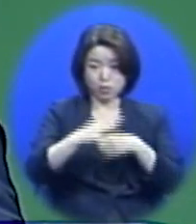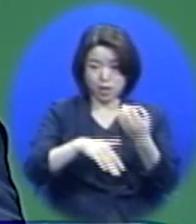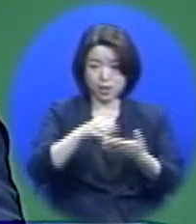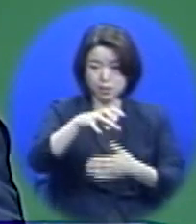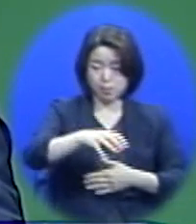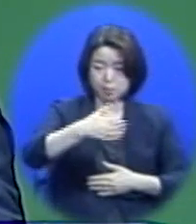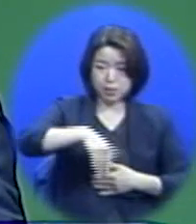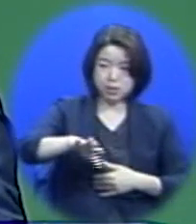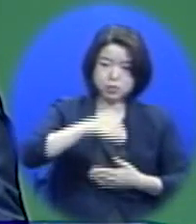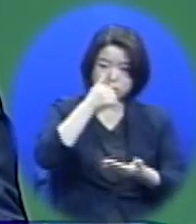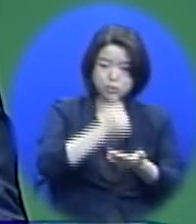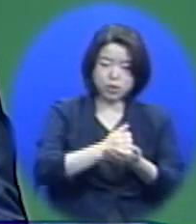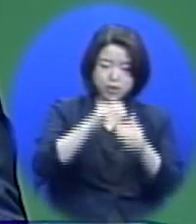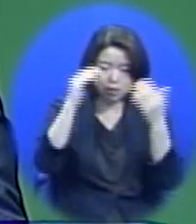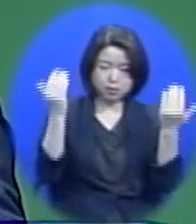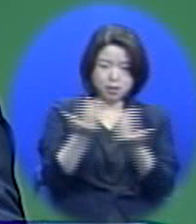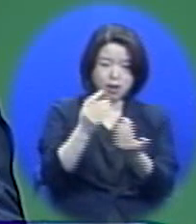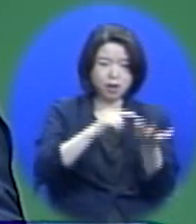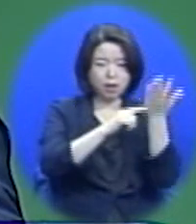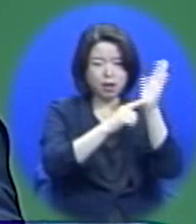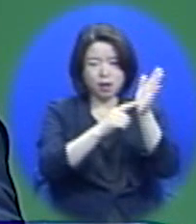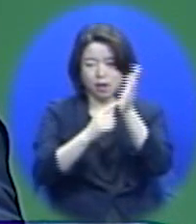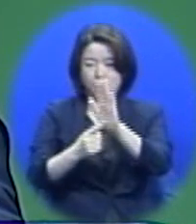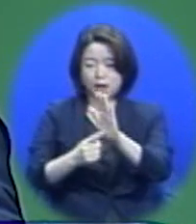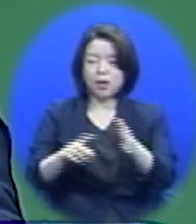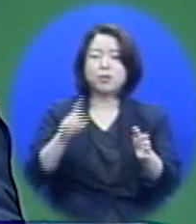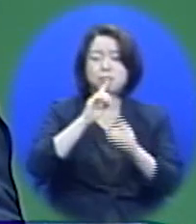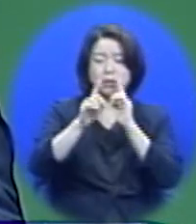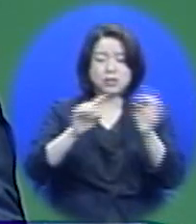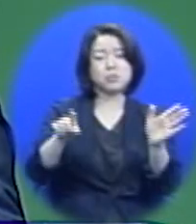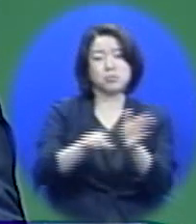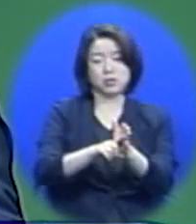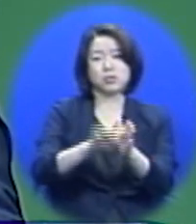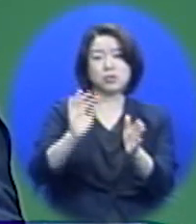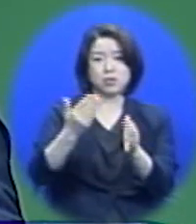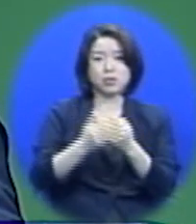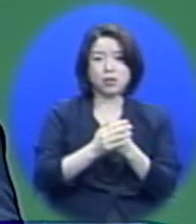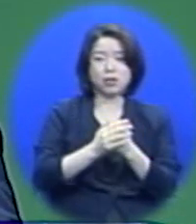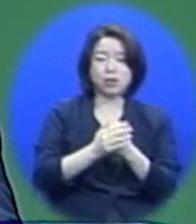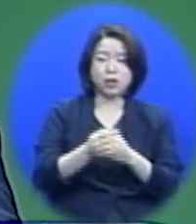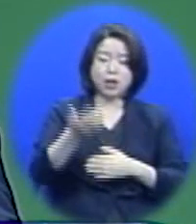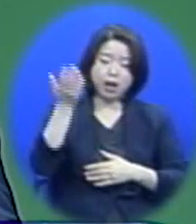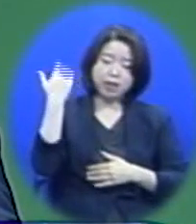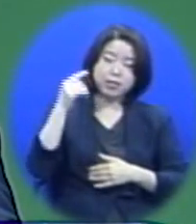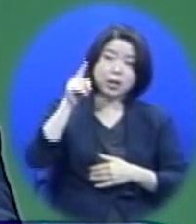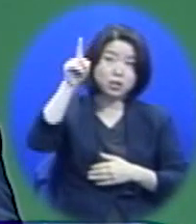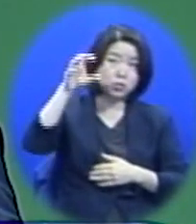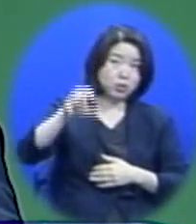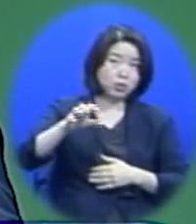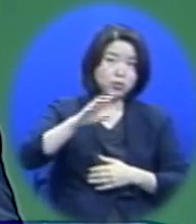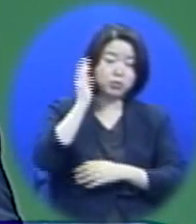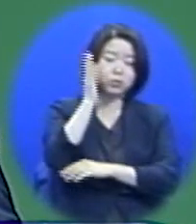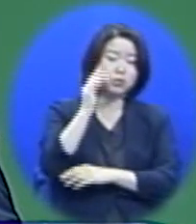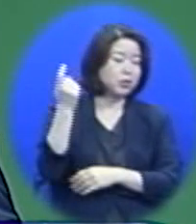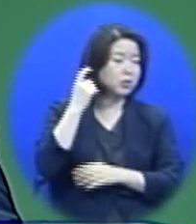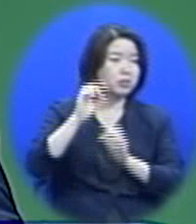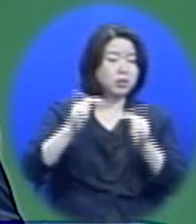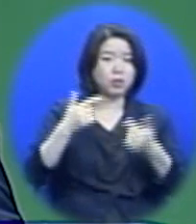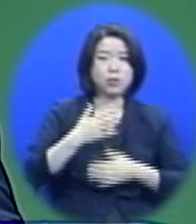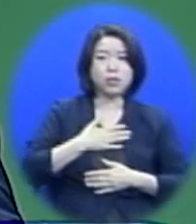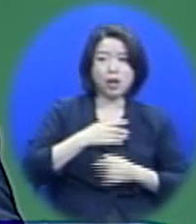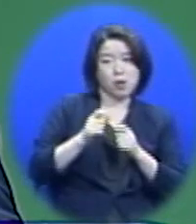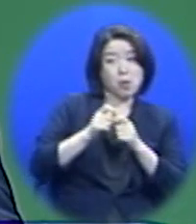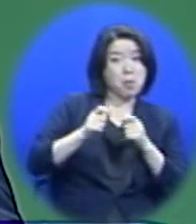죄가 다 드러난다는 말이 믿어지기 시작했습니다. 그동안 천국 설교는 하나도 귀에 안 들어오고 나한테는 아주